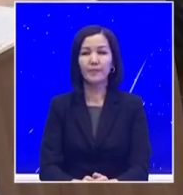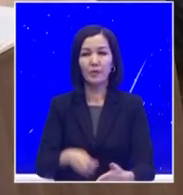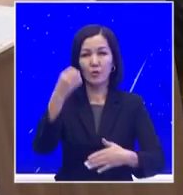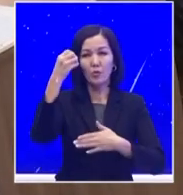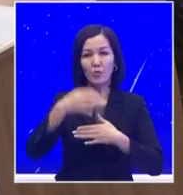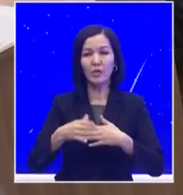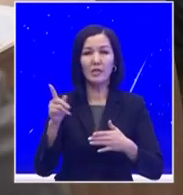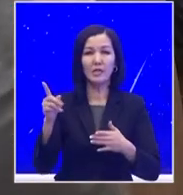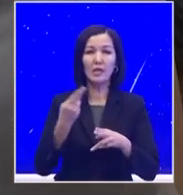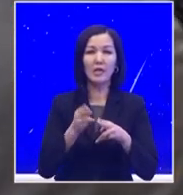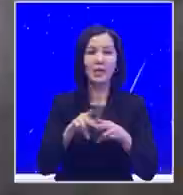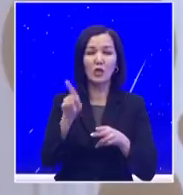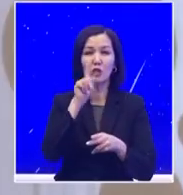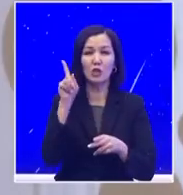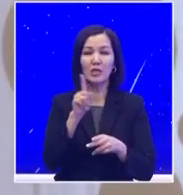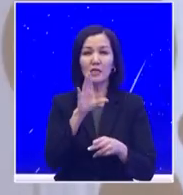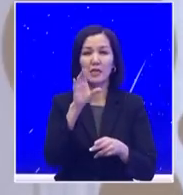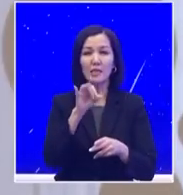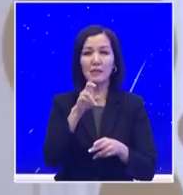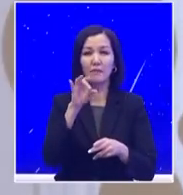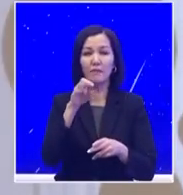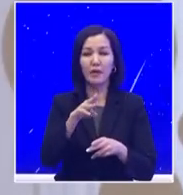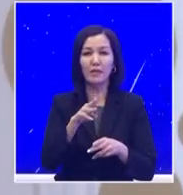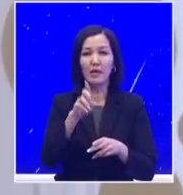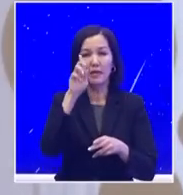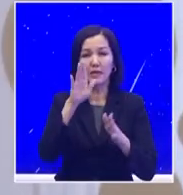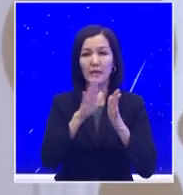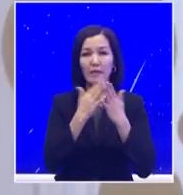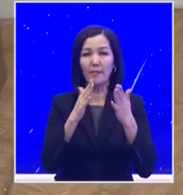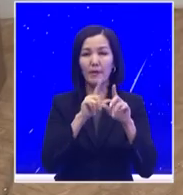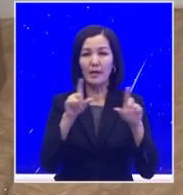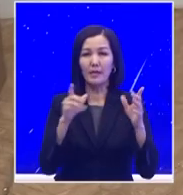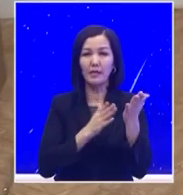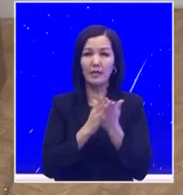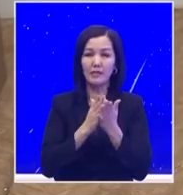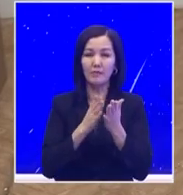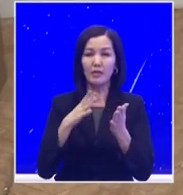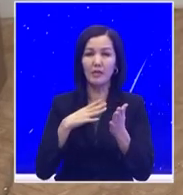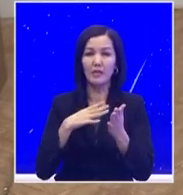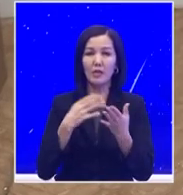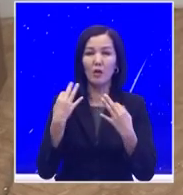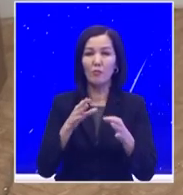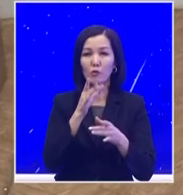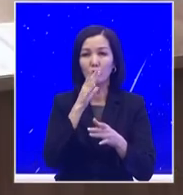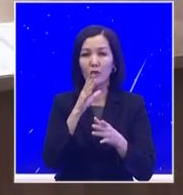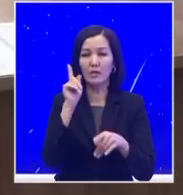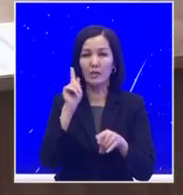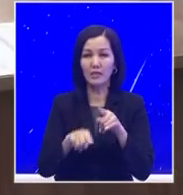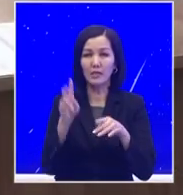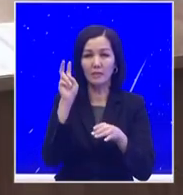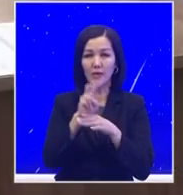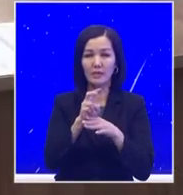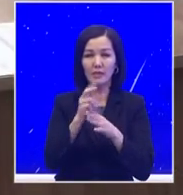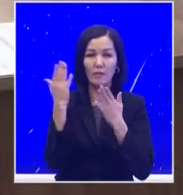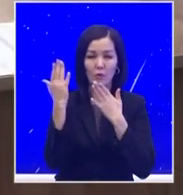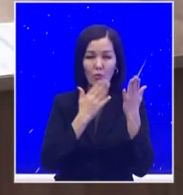Орталықтың ең жас тыңдаушысы Сымбат Мырзағали аудандық кітапханада қызмет етіп жатыр. Қолы қалт етсе, осында асық. Мұнда келудегі